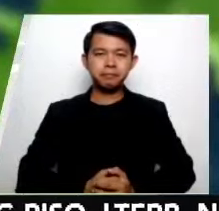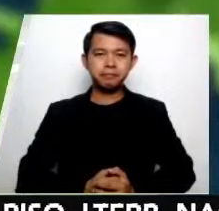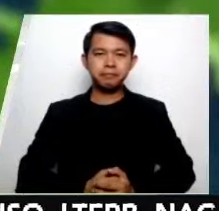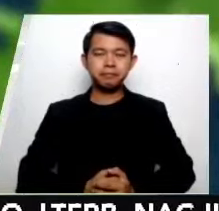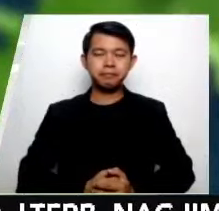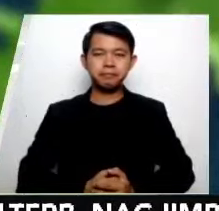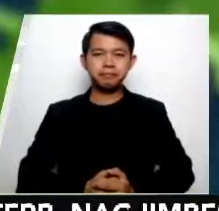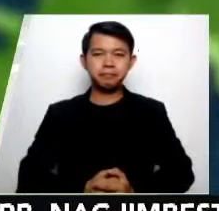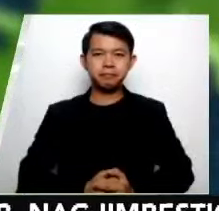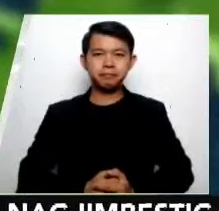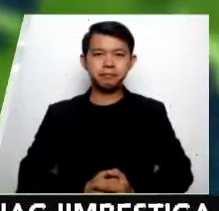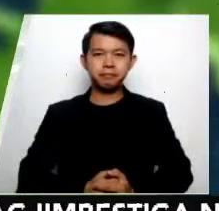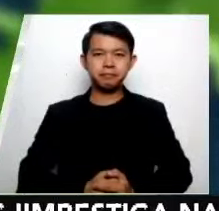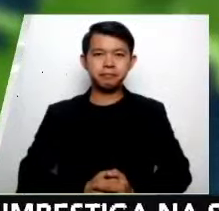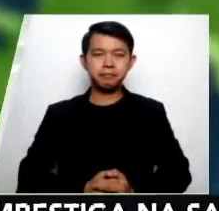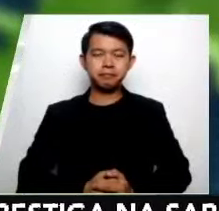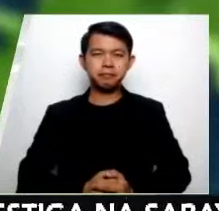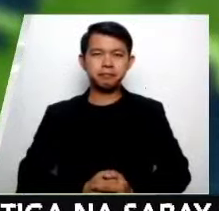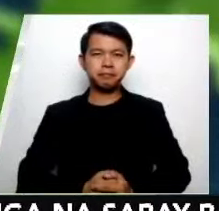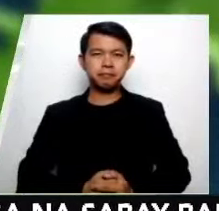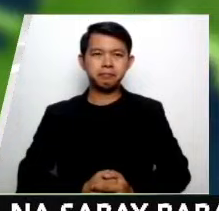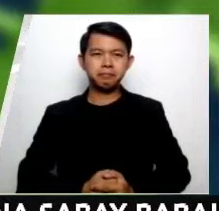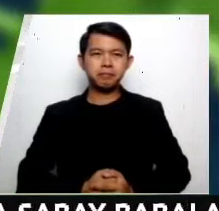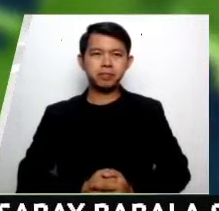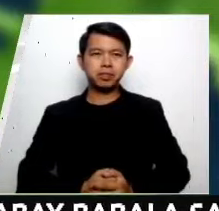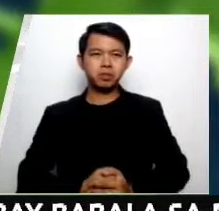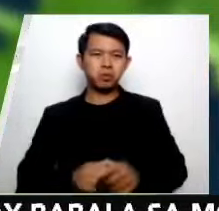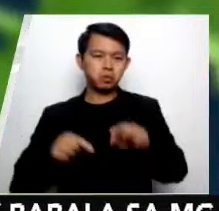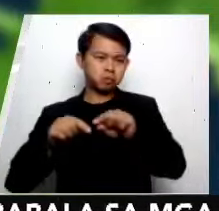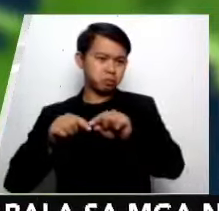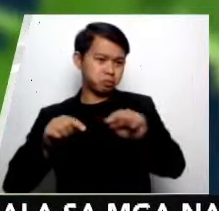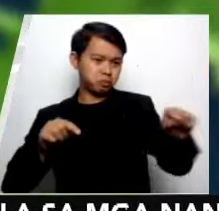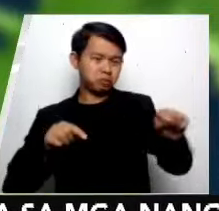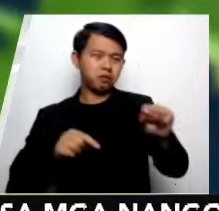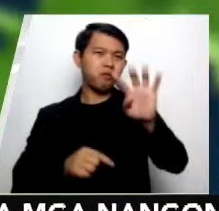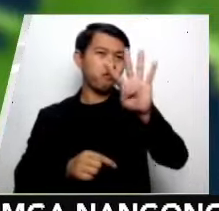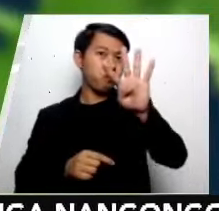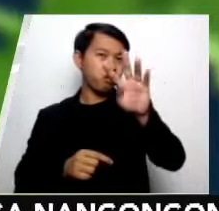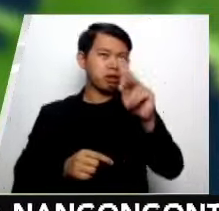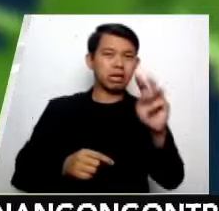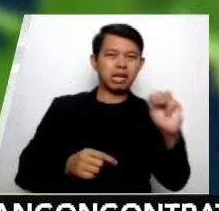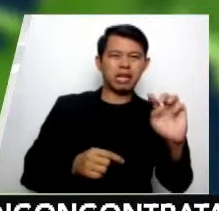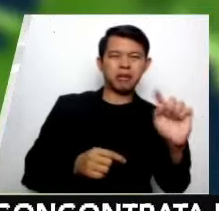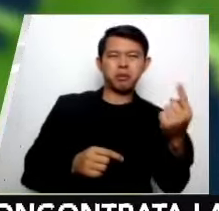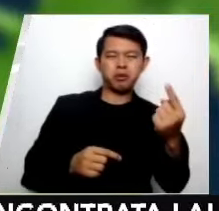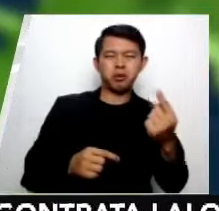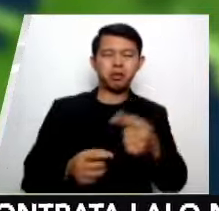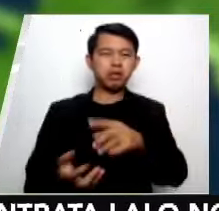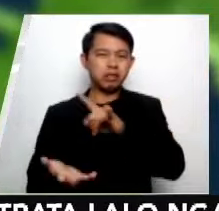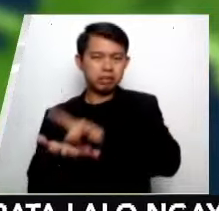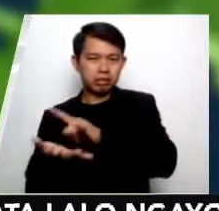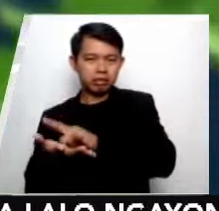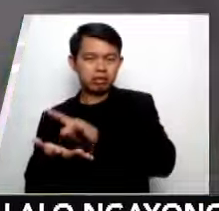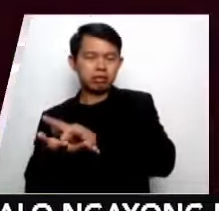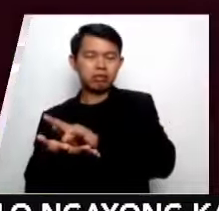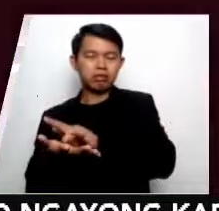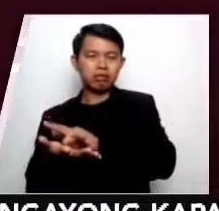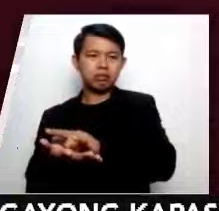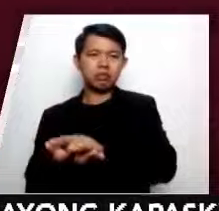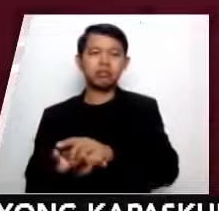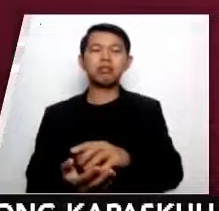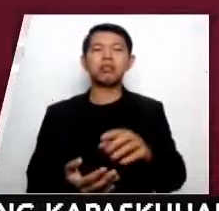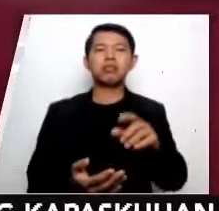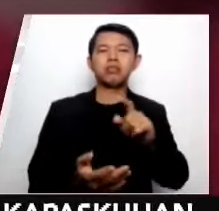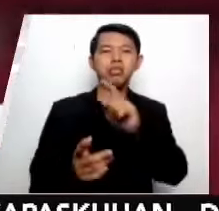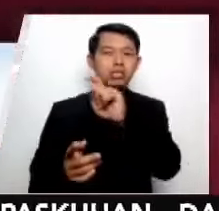Tinatayang 4 na kilometro lang ang pagitan ng Naiya Terminal 3 at Terminal 4. Nasa 14 na minuto lang ang biyahe kung walang traffic. Pero